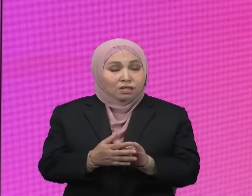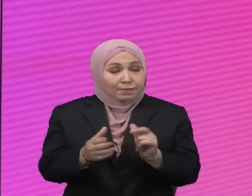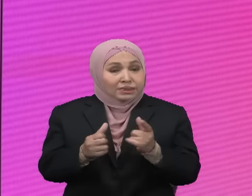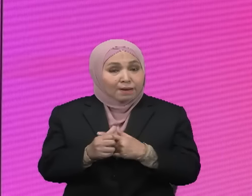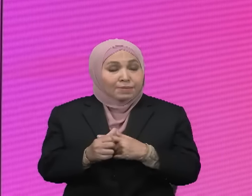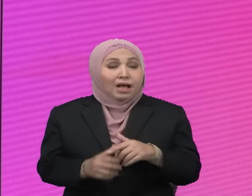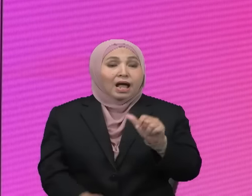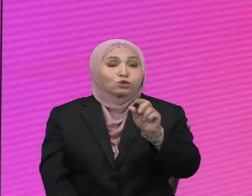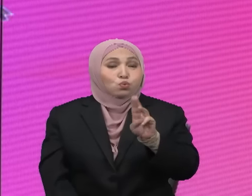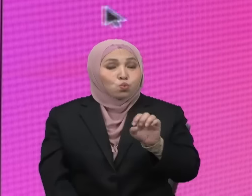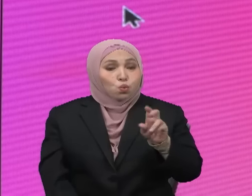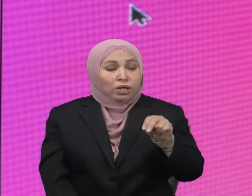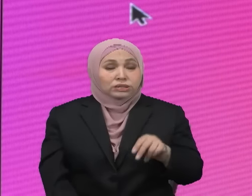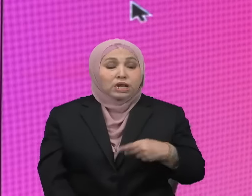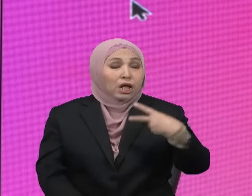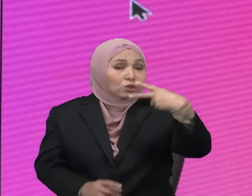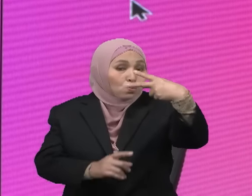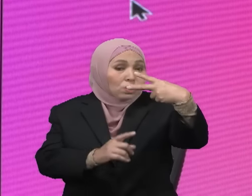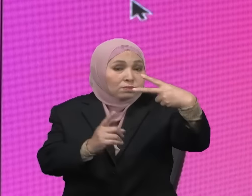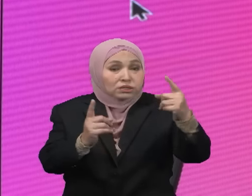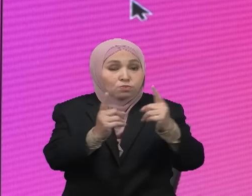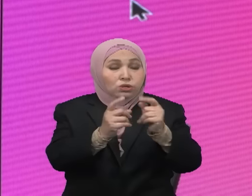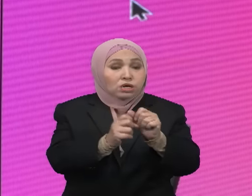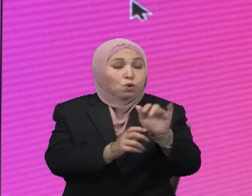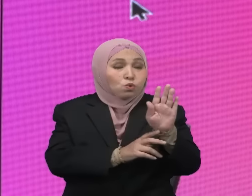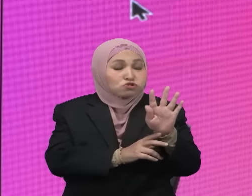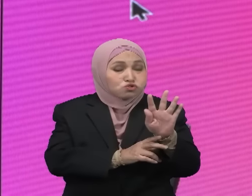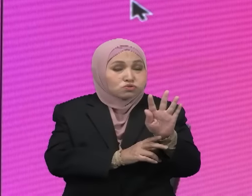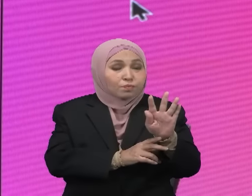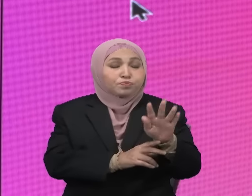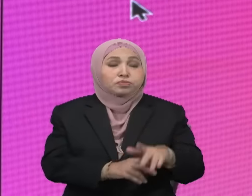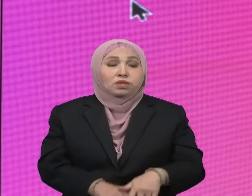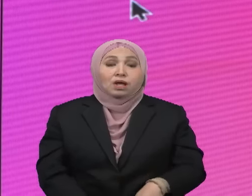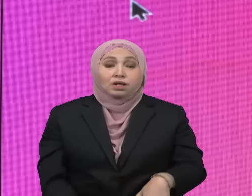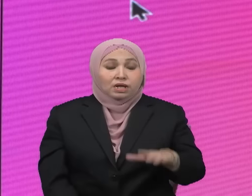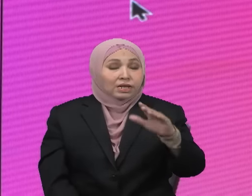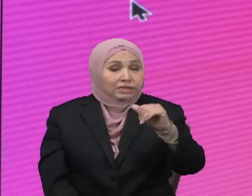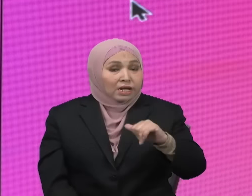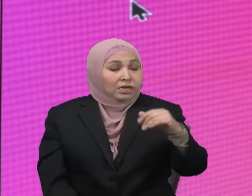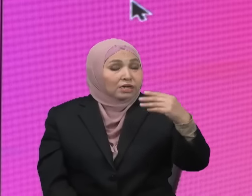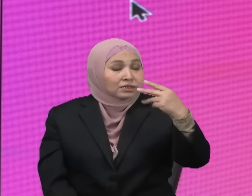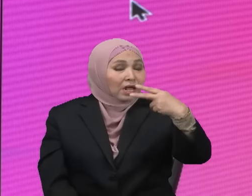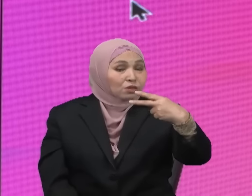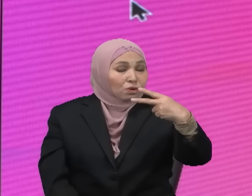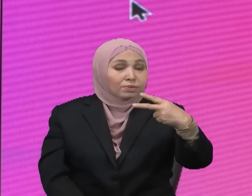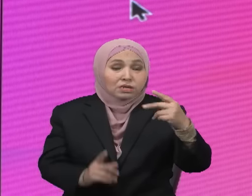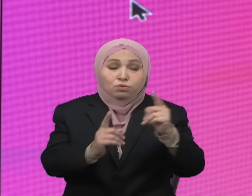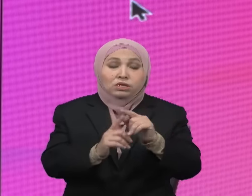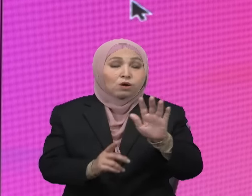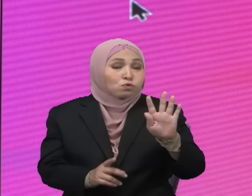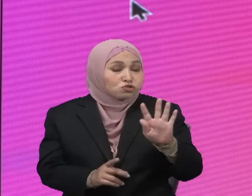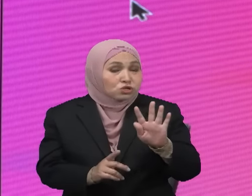sekali aduwan, tanwin bertemu dengan huruf syin. Tanwin bertemu dengan huruf syin, apakah